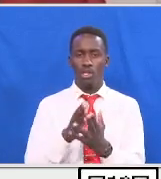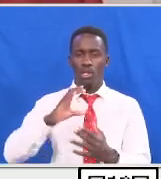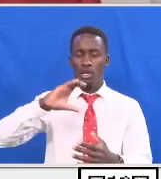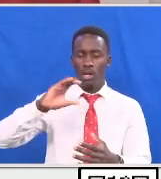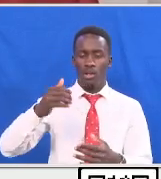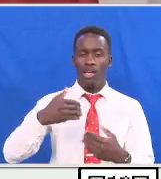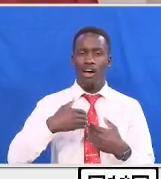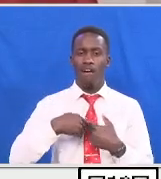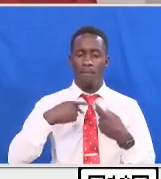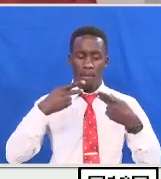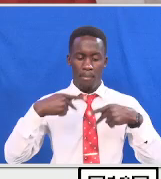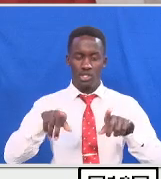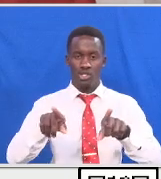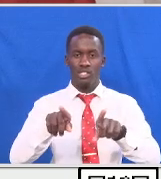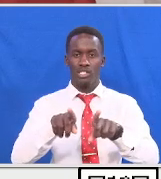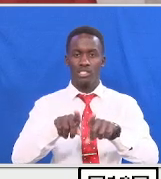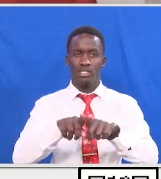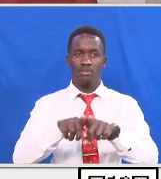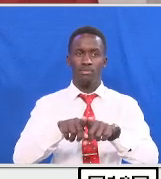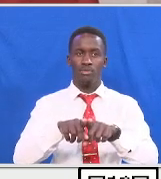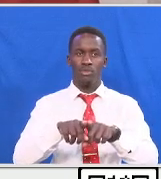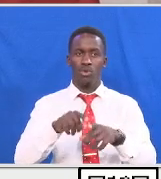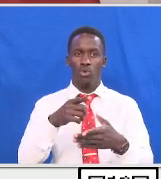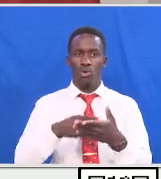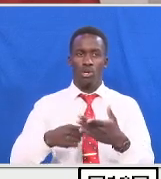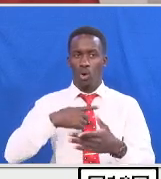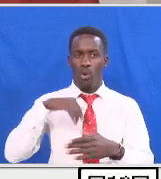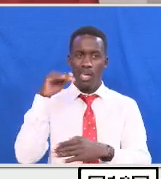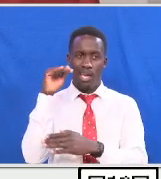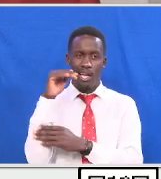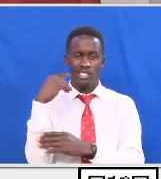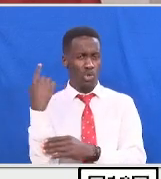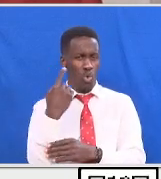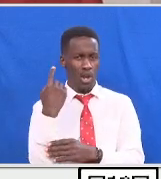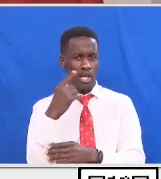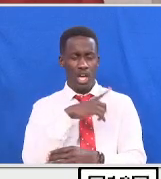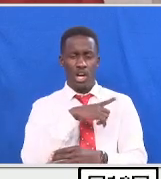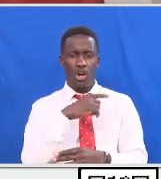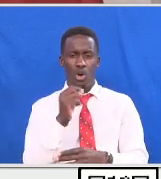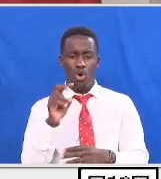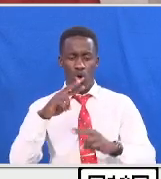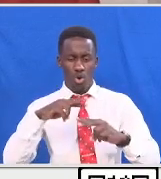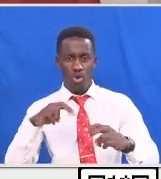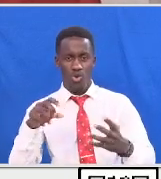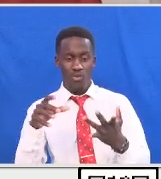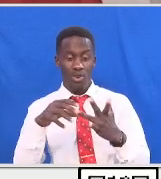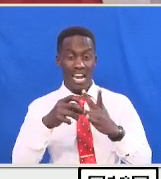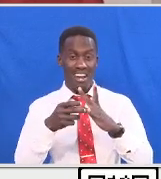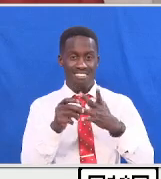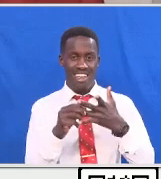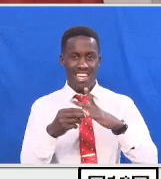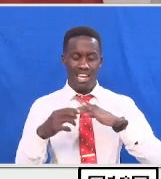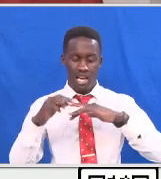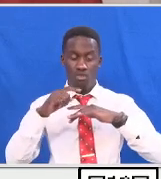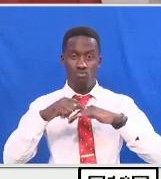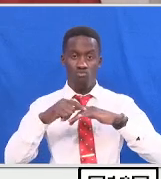ruhusa, gazettement na nini. Ile tu tunawaambia wafanye ni kununulia bibi